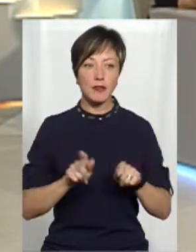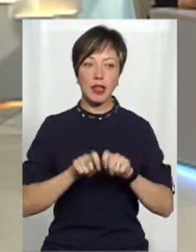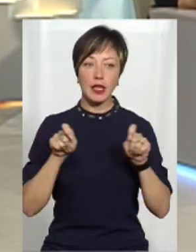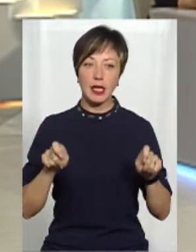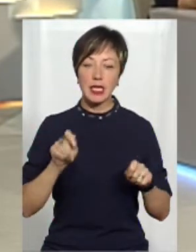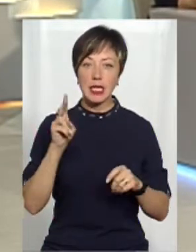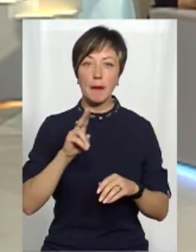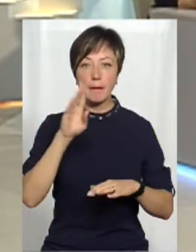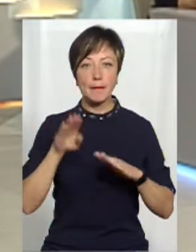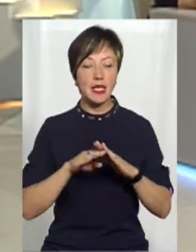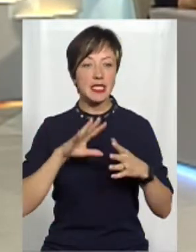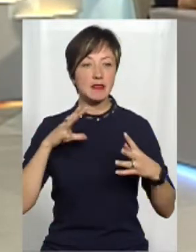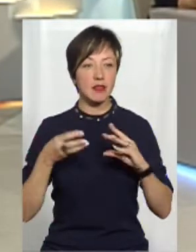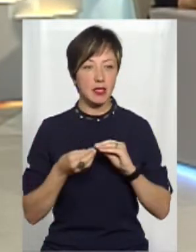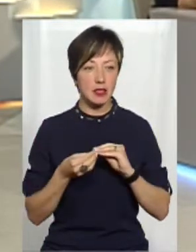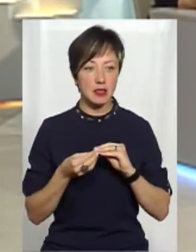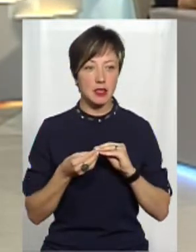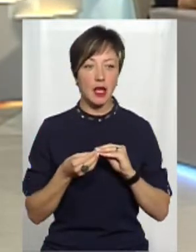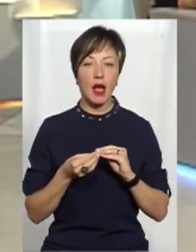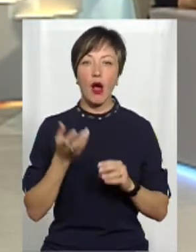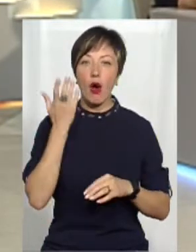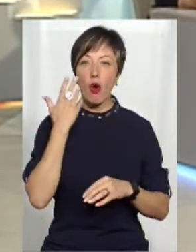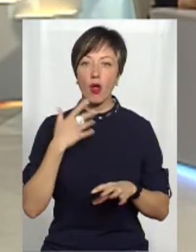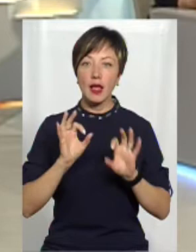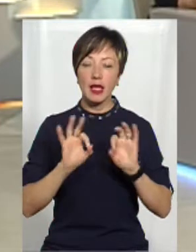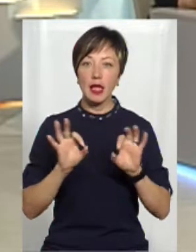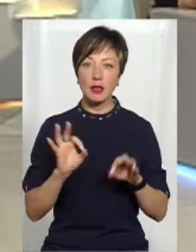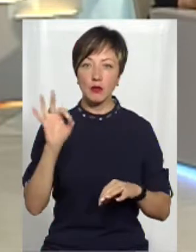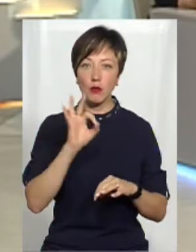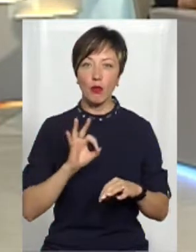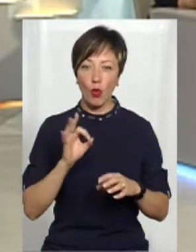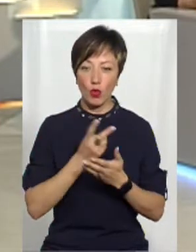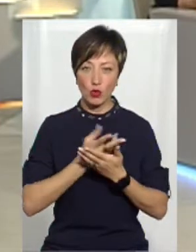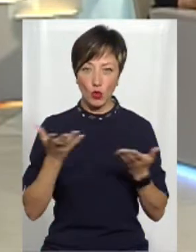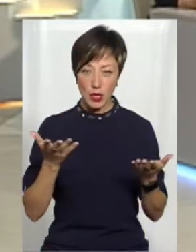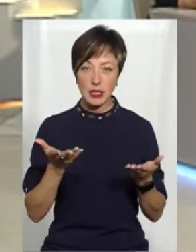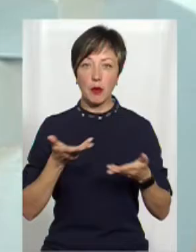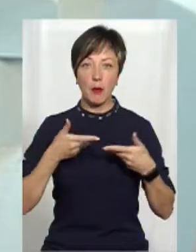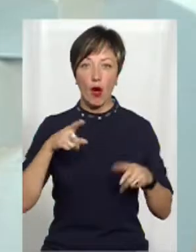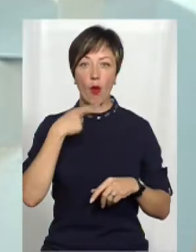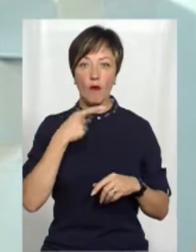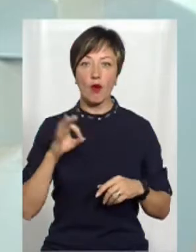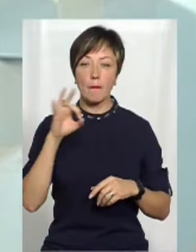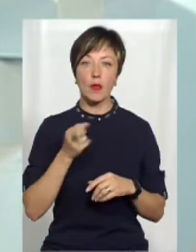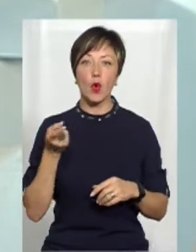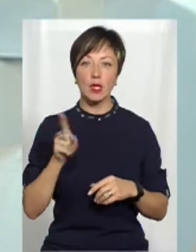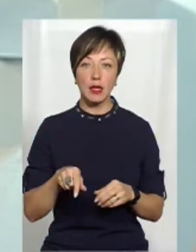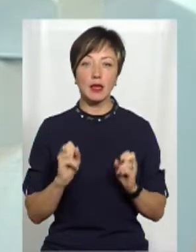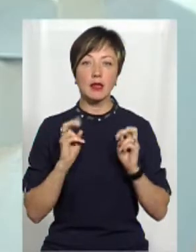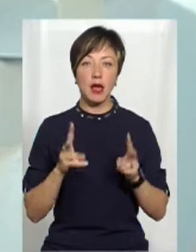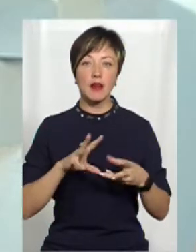відкритість і підзвітність. Що, коли йдеться про прозорість, ми говоримо про те,